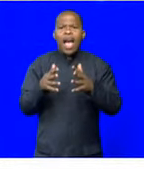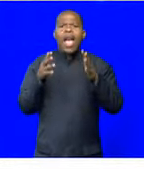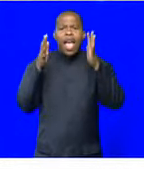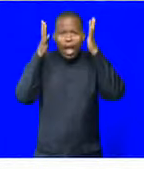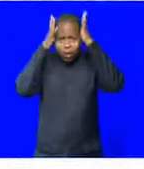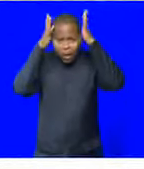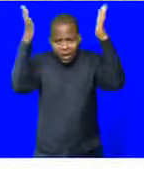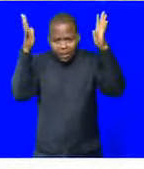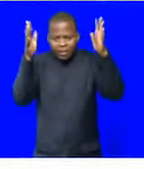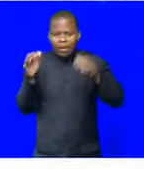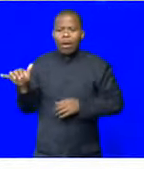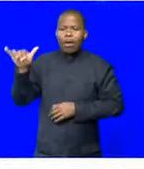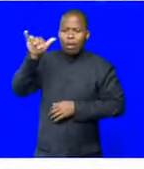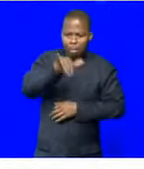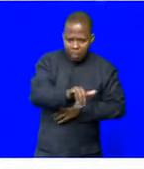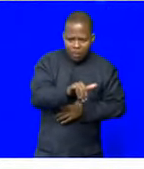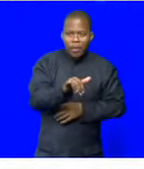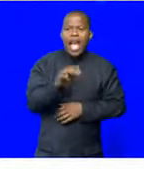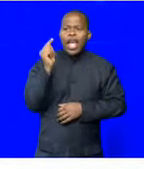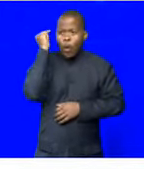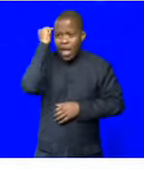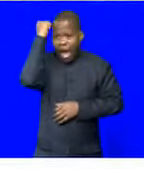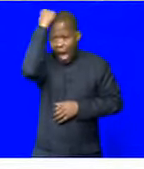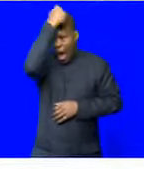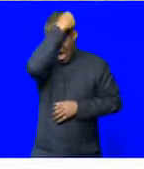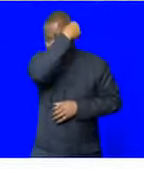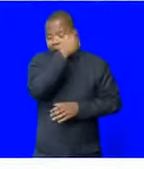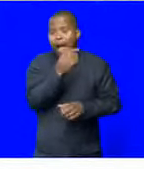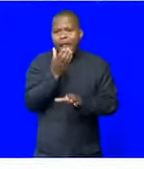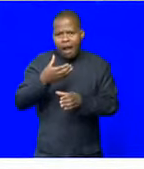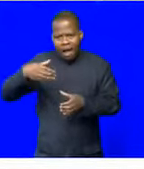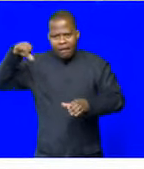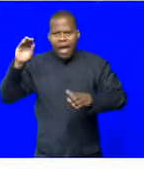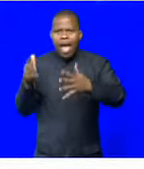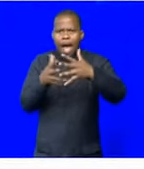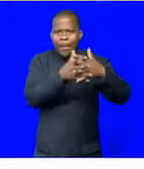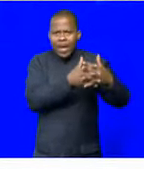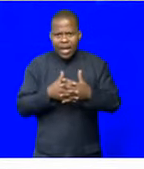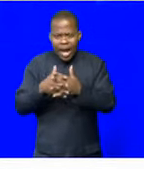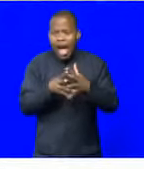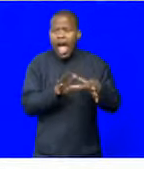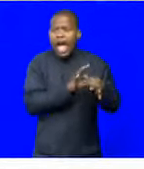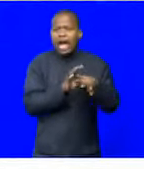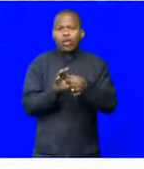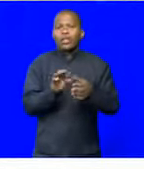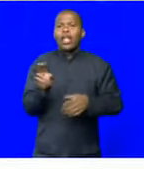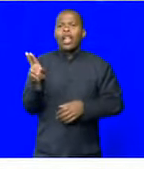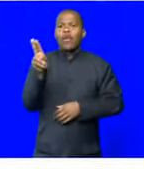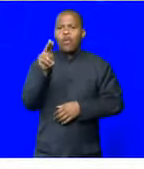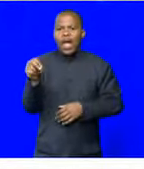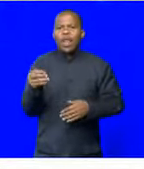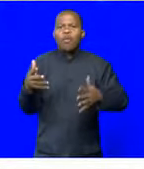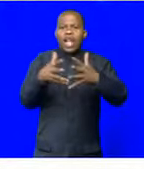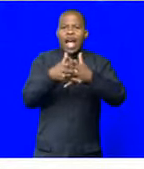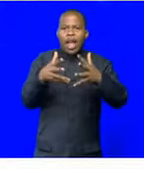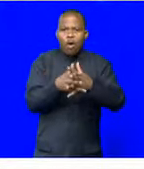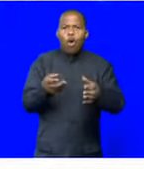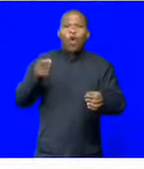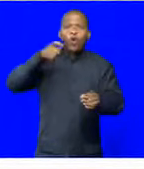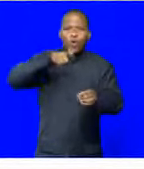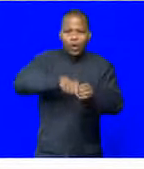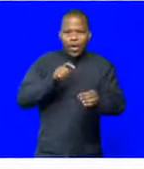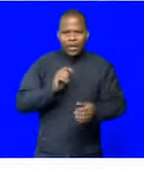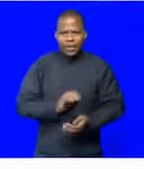evele melika kuyawungenela umhlangano wabaholi bemave yakamhlaba. Imbube ifikele esikhumulweni setindiza iKing Mswati III